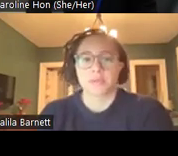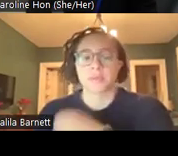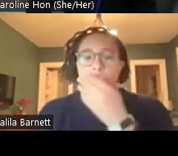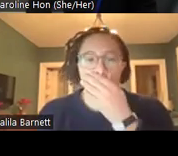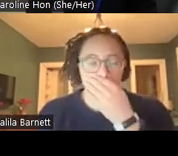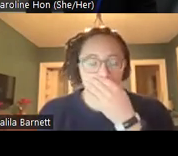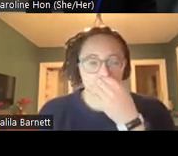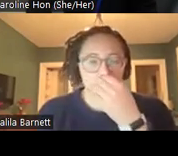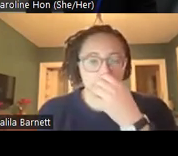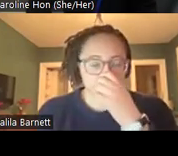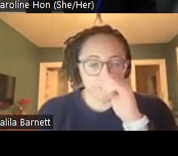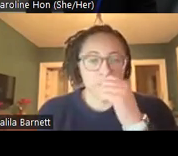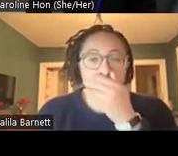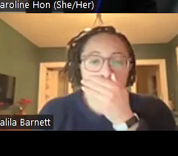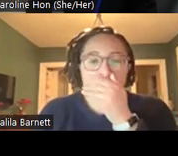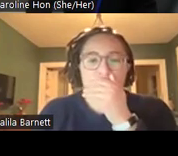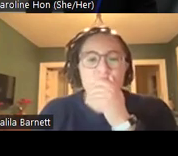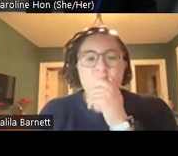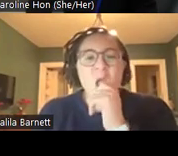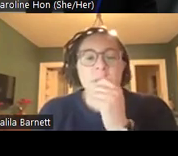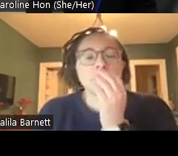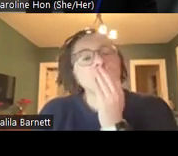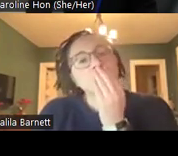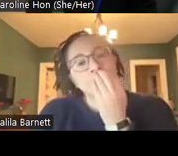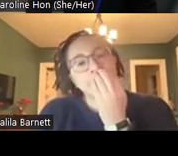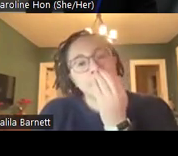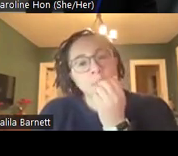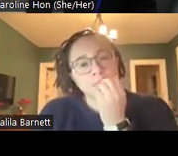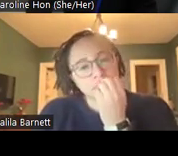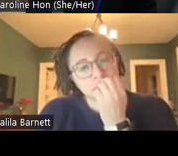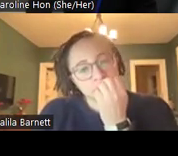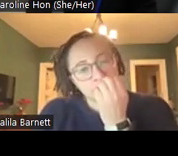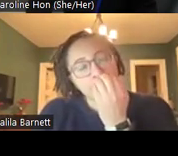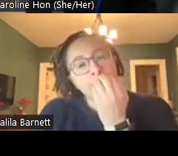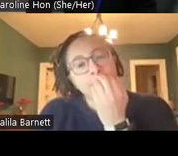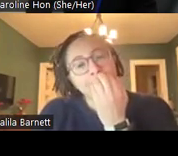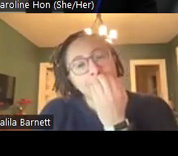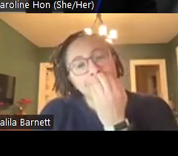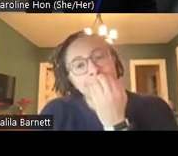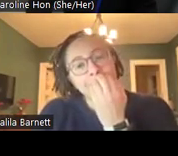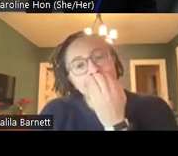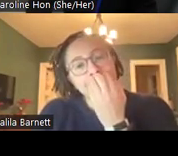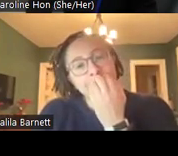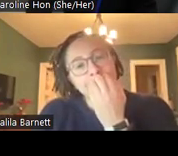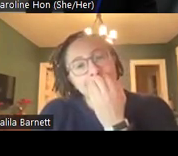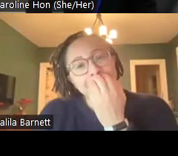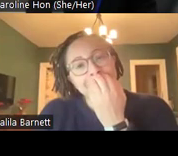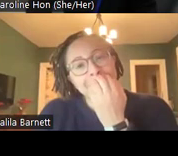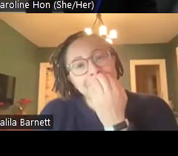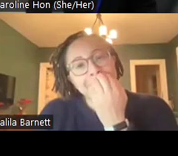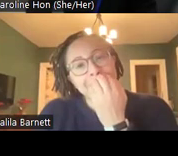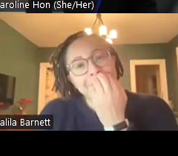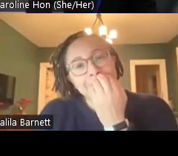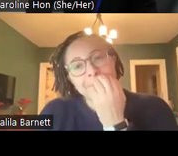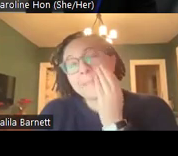để chúng ta cung cấp để hội đồng có một cái nhìn chung về cũng như